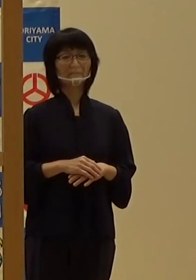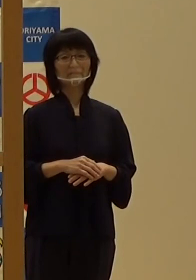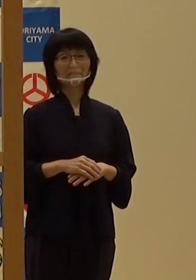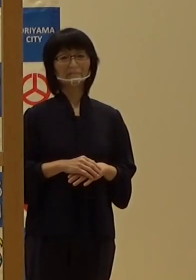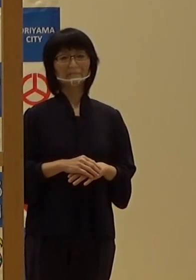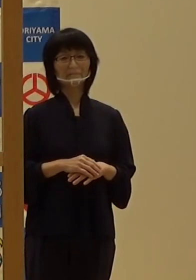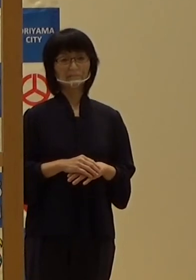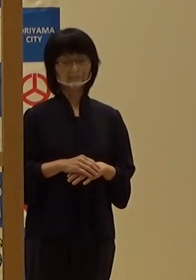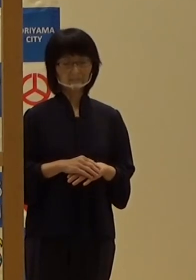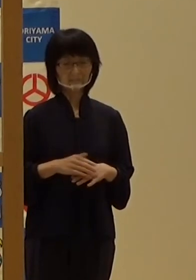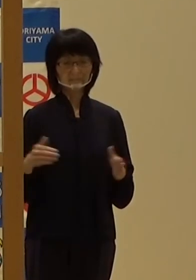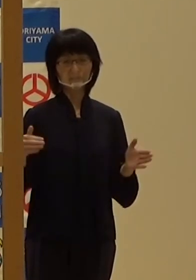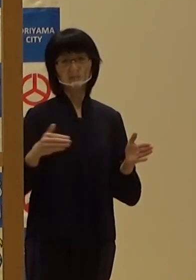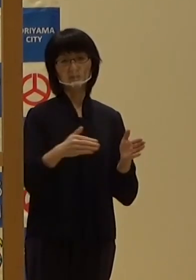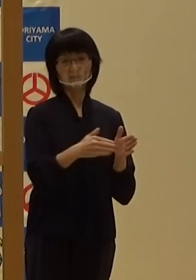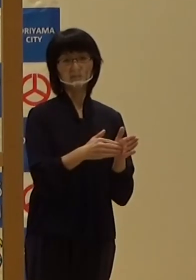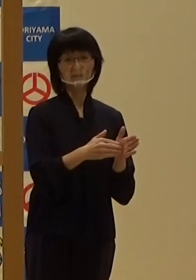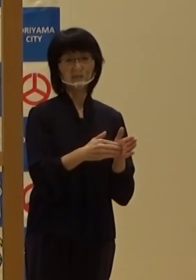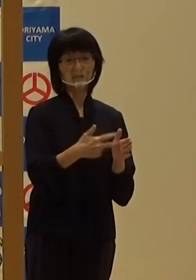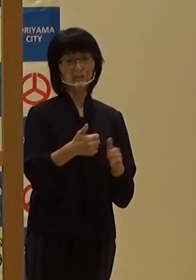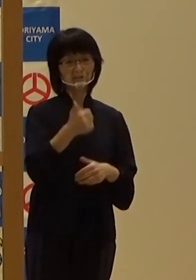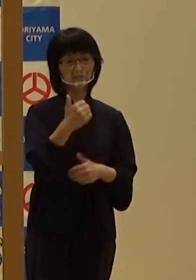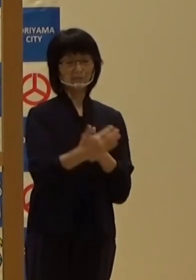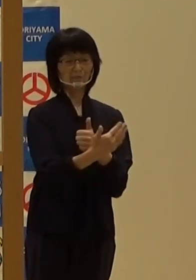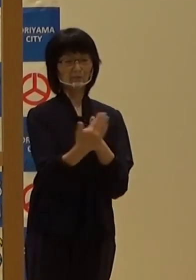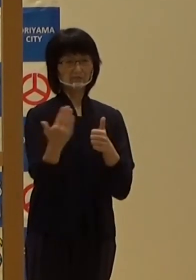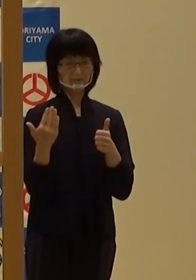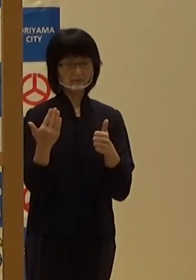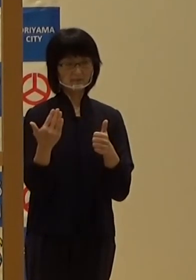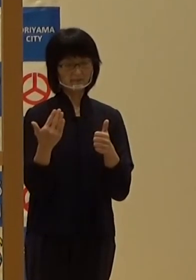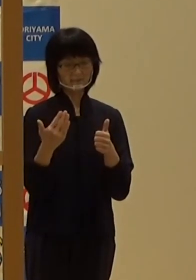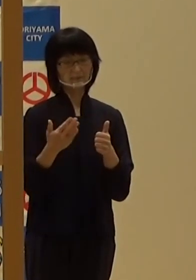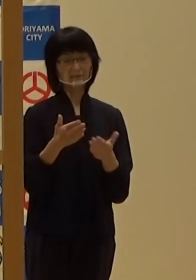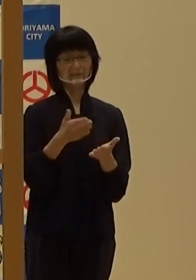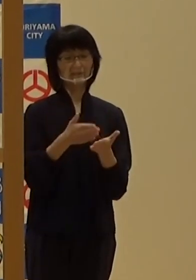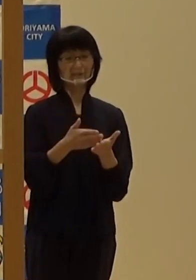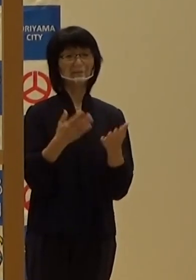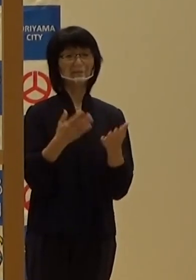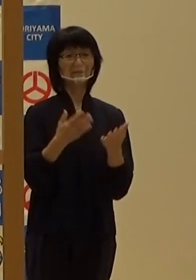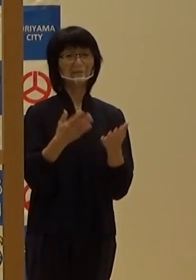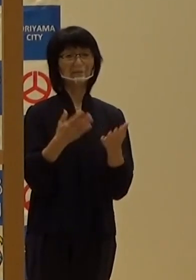以上をもちまして市長記者発表を終了いたします。 どうもありがとうございました。